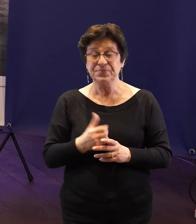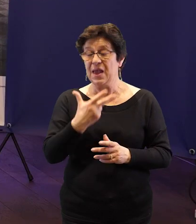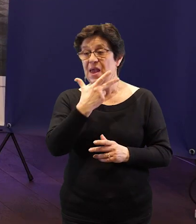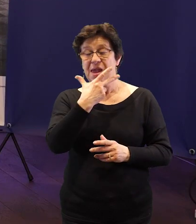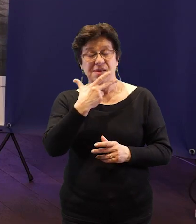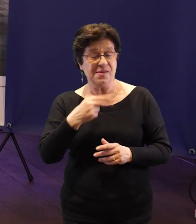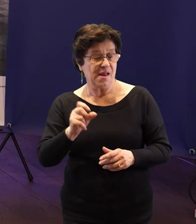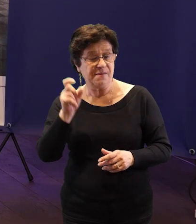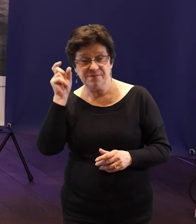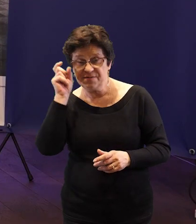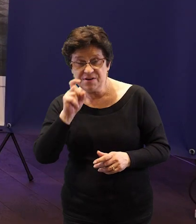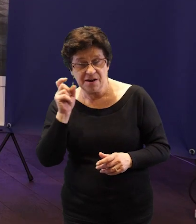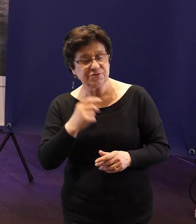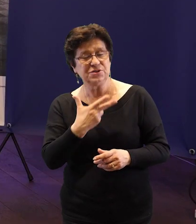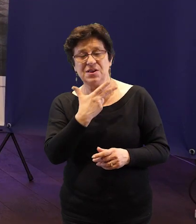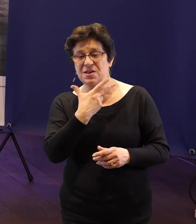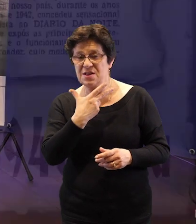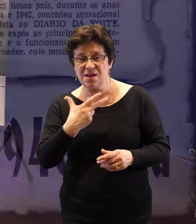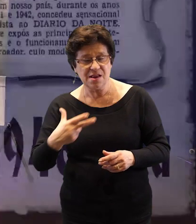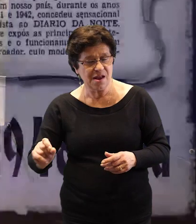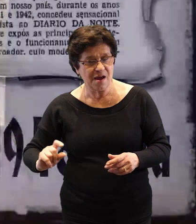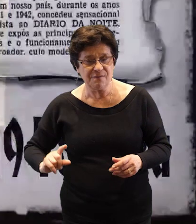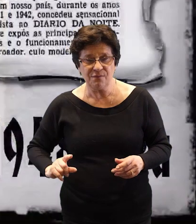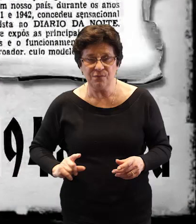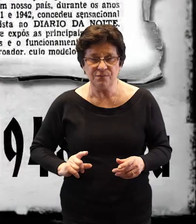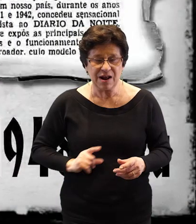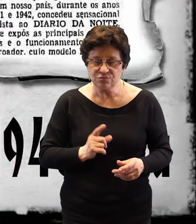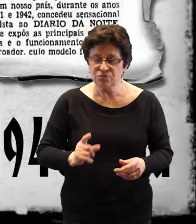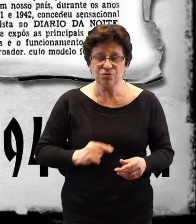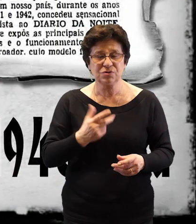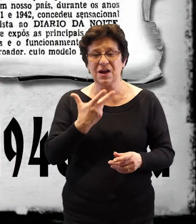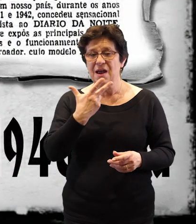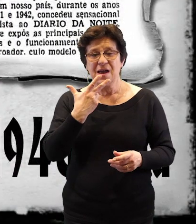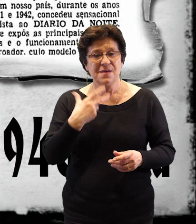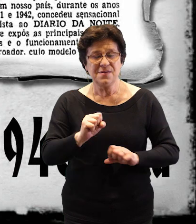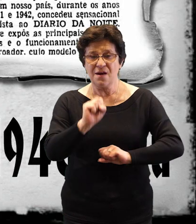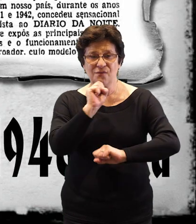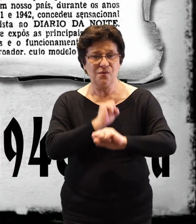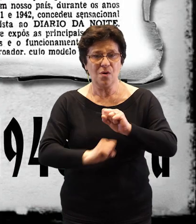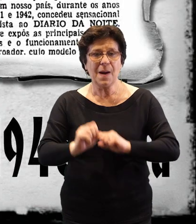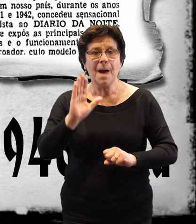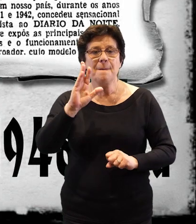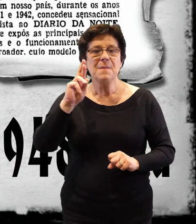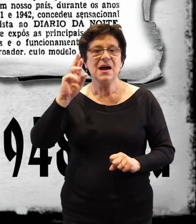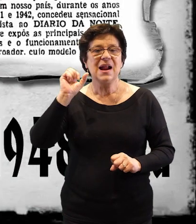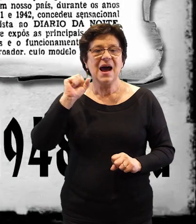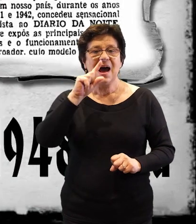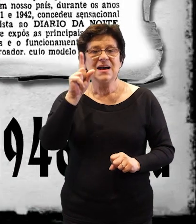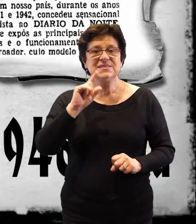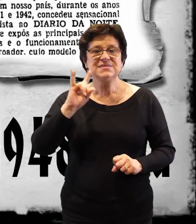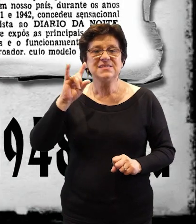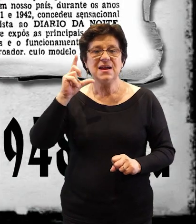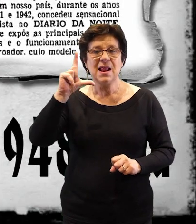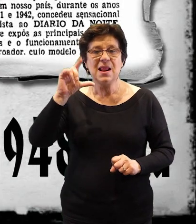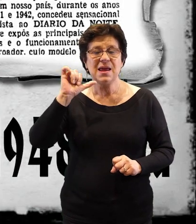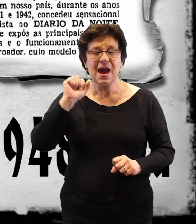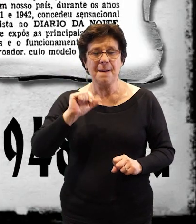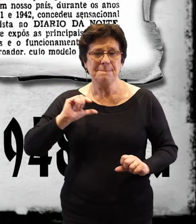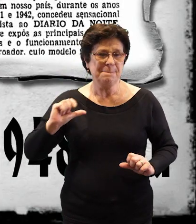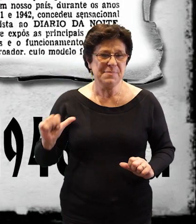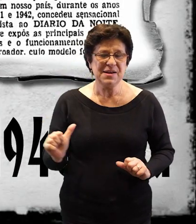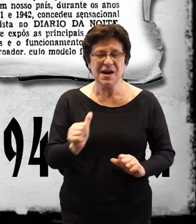prasie niemieckiej, nie we francuskiej, nie we włoskiej, w brazylijskiej. Pojawia się pierwszy świadek, na jakiego